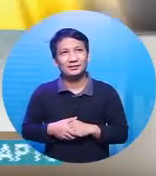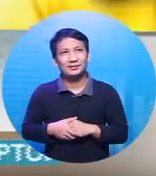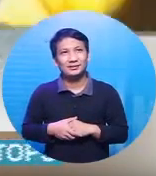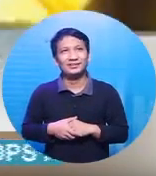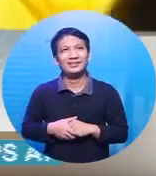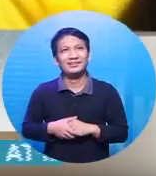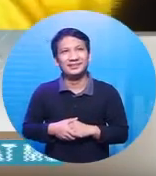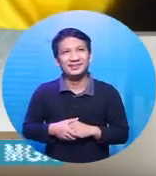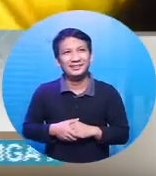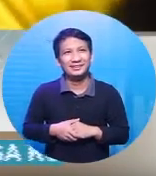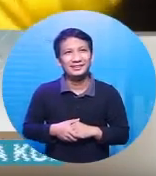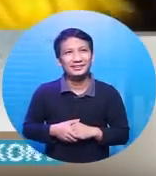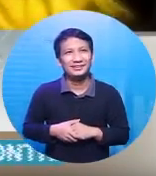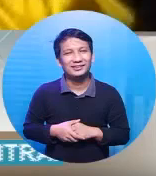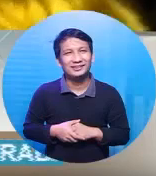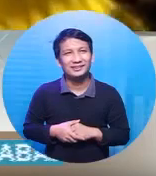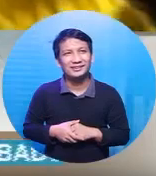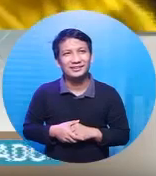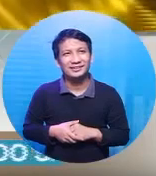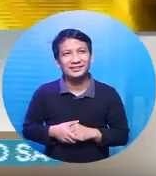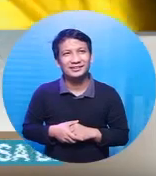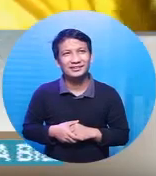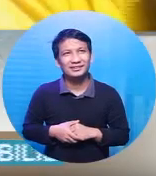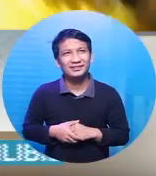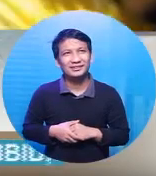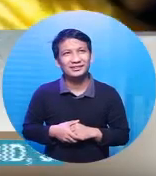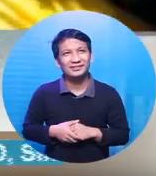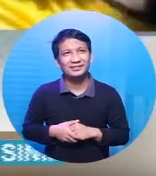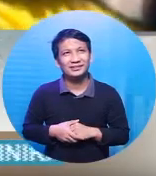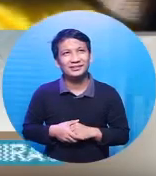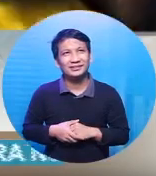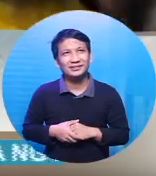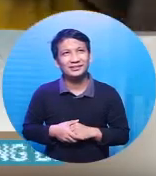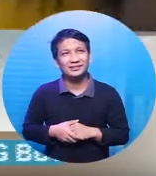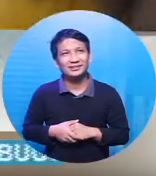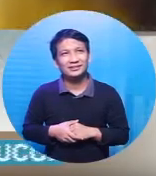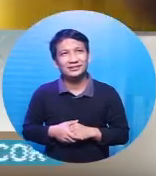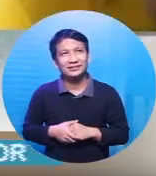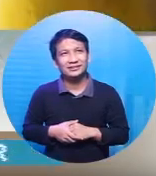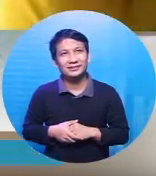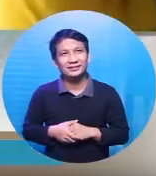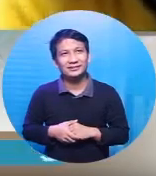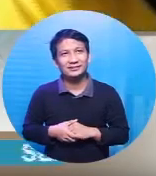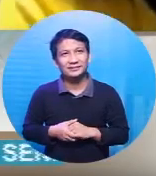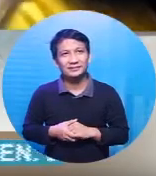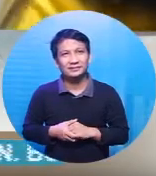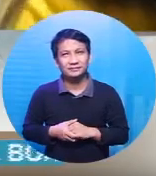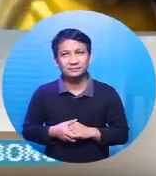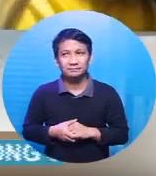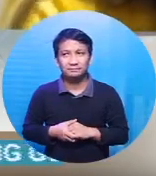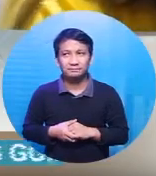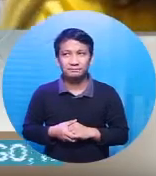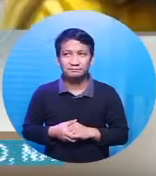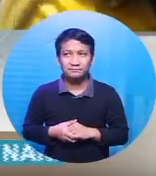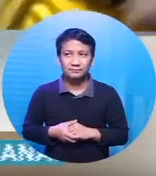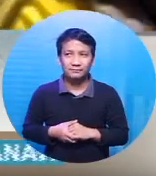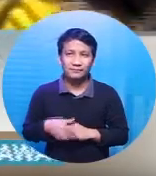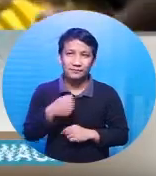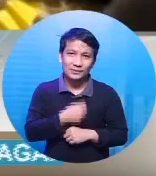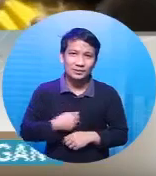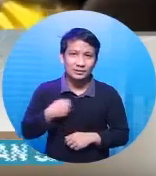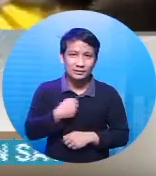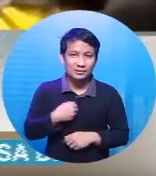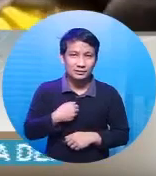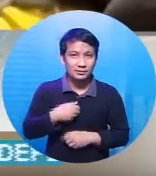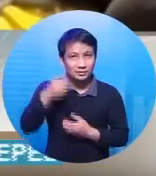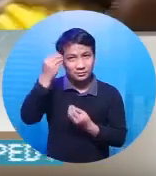Ma'am, mag-apologize ka o hindi? Yes, po. Sige, lagyan mo ng oras. Tik. Sir, kung ang pag-apology dahil